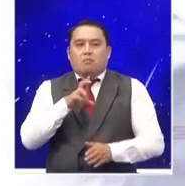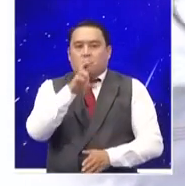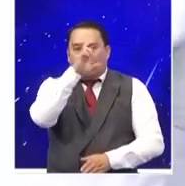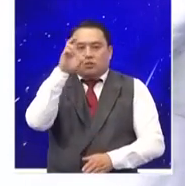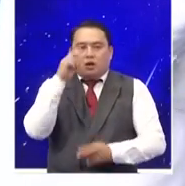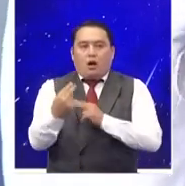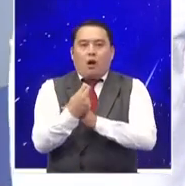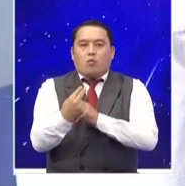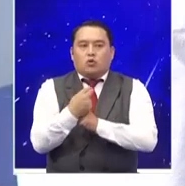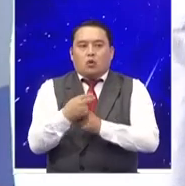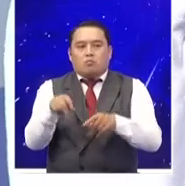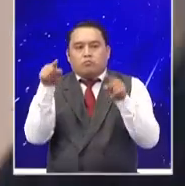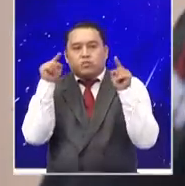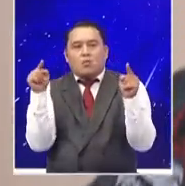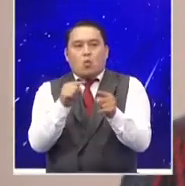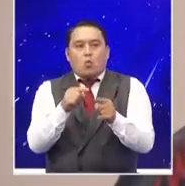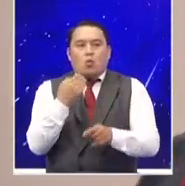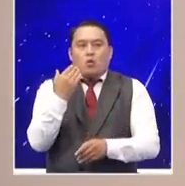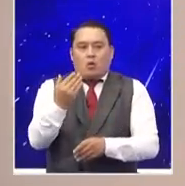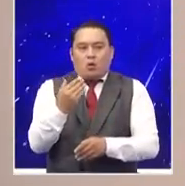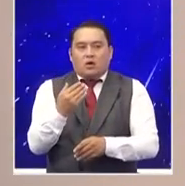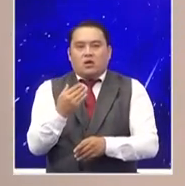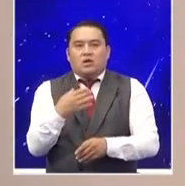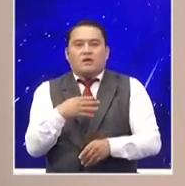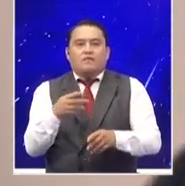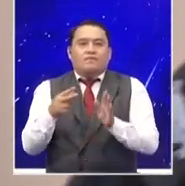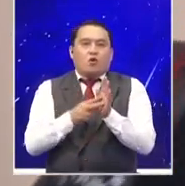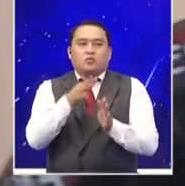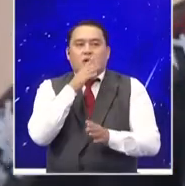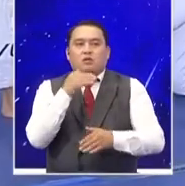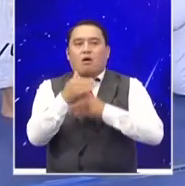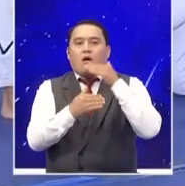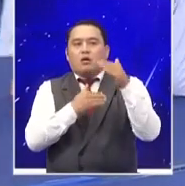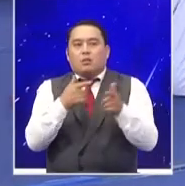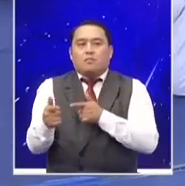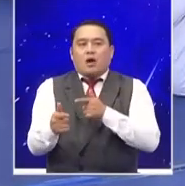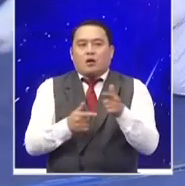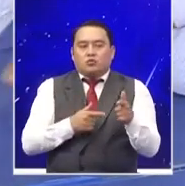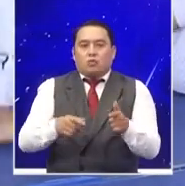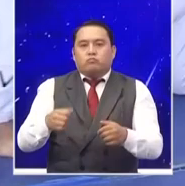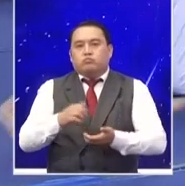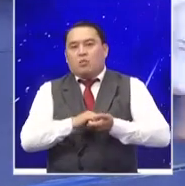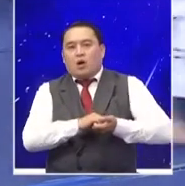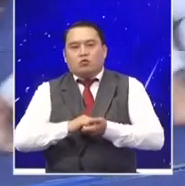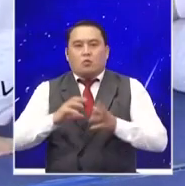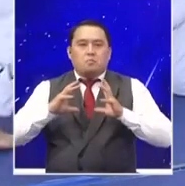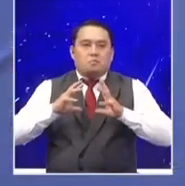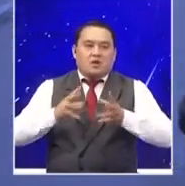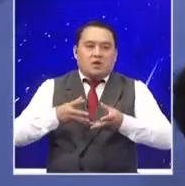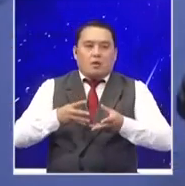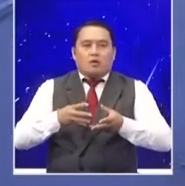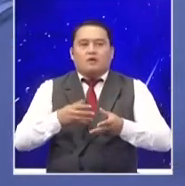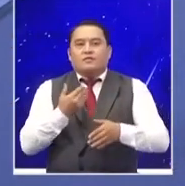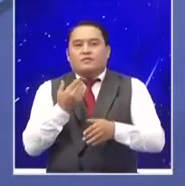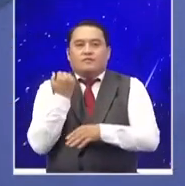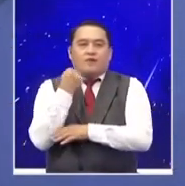будет обучать по набирающему популярность ответвлению джиу-джитсу «Неваза». За 8 лет своей карьеры Мураес подготовил целую плеяду борцов мирового масштаба. Планка на